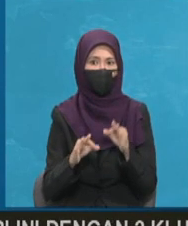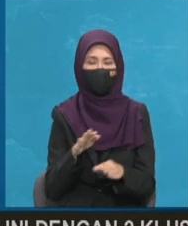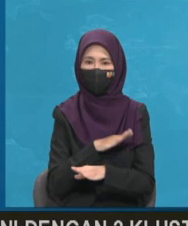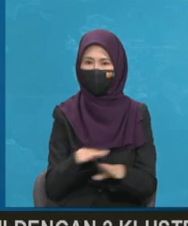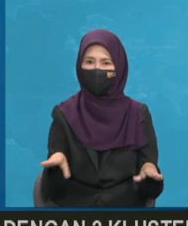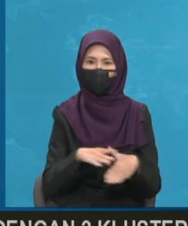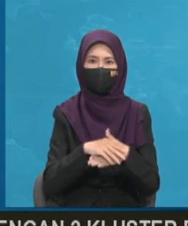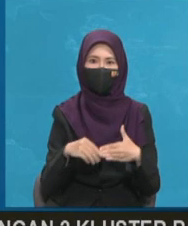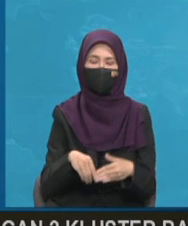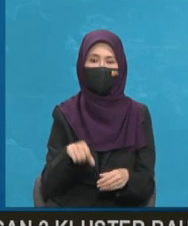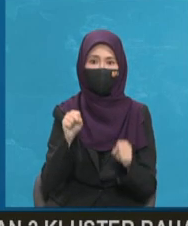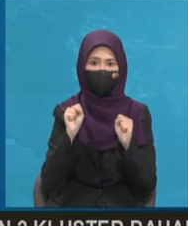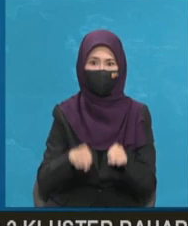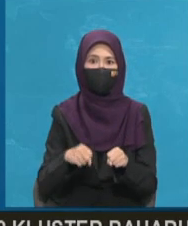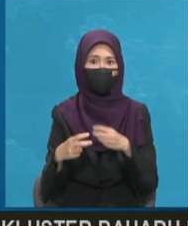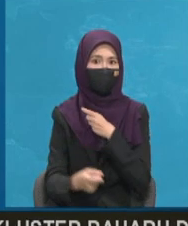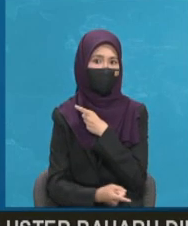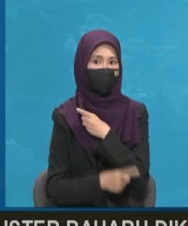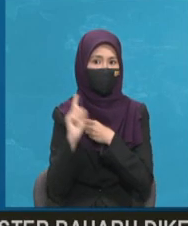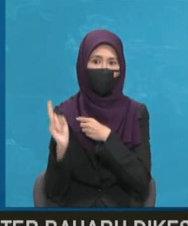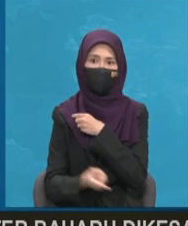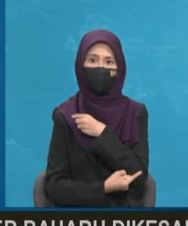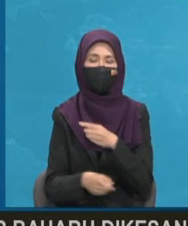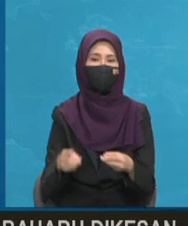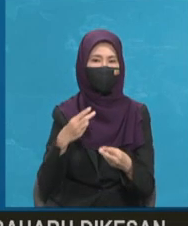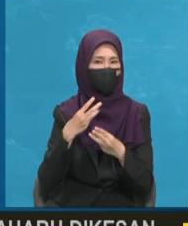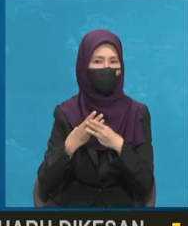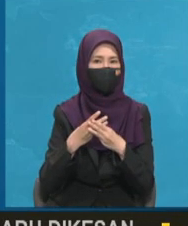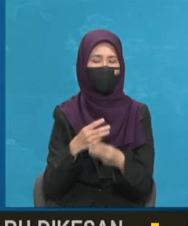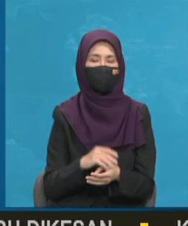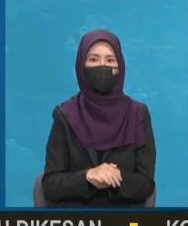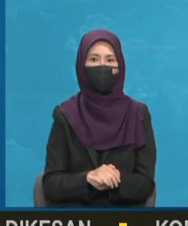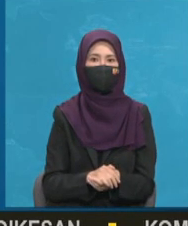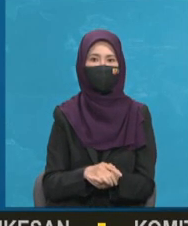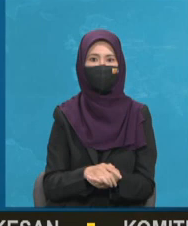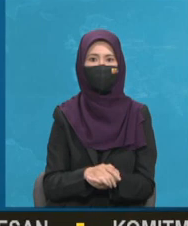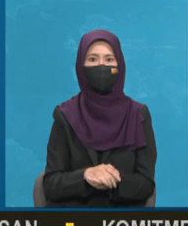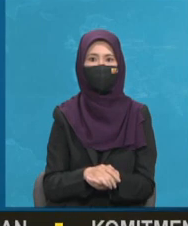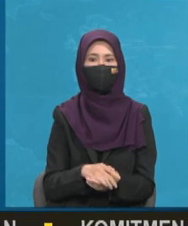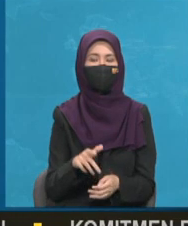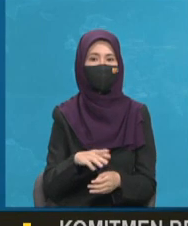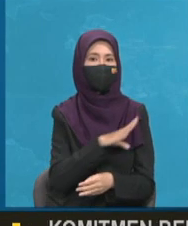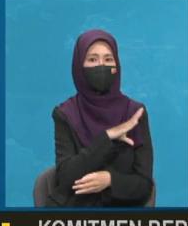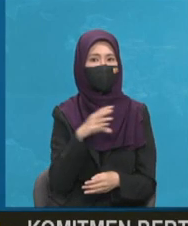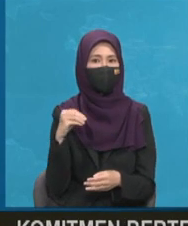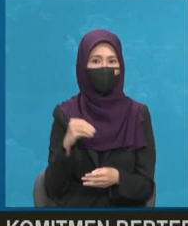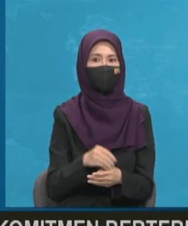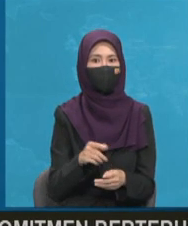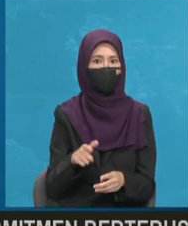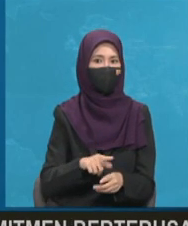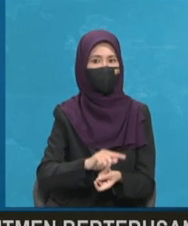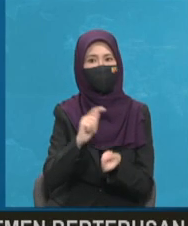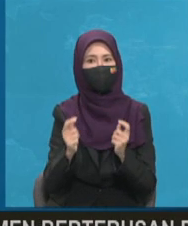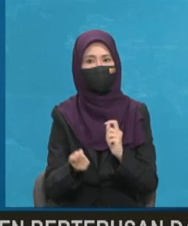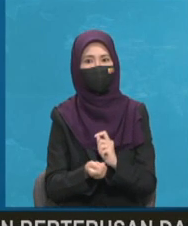dan didenda 1000 Ringgit bagi kesalahan kali pertama bagi kesalahan berulang dan seterusnya mereka terbabit boleh